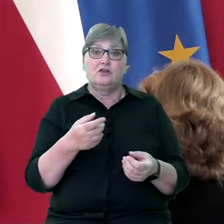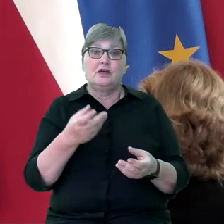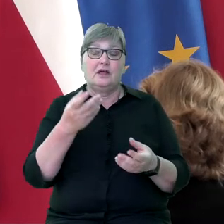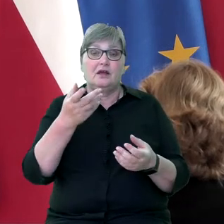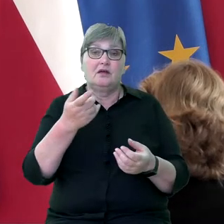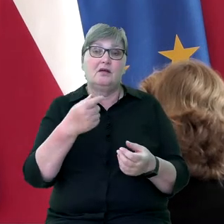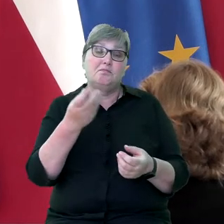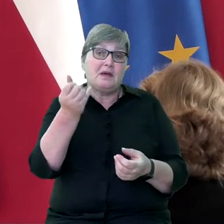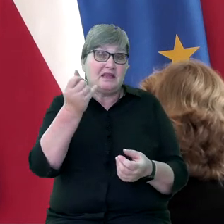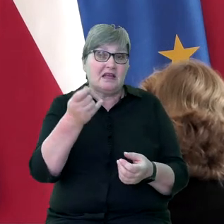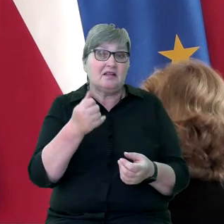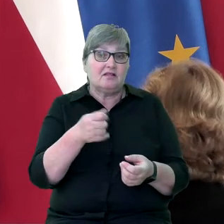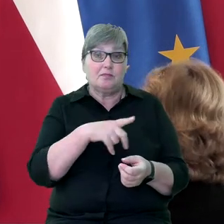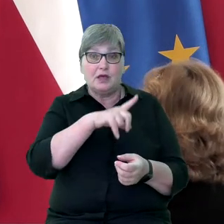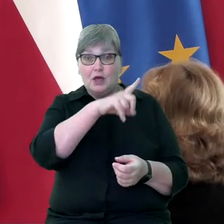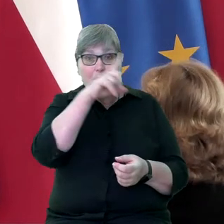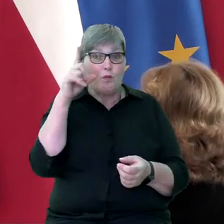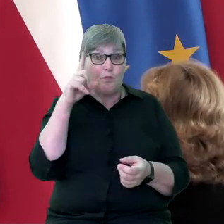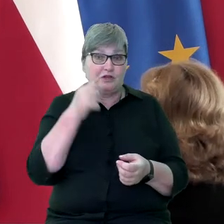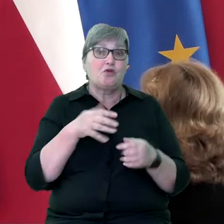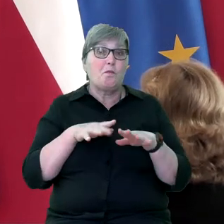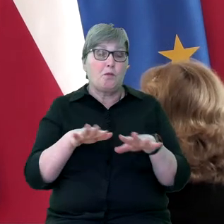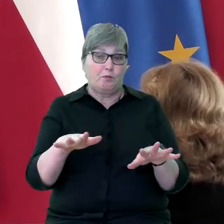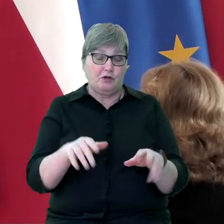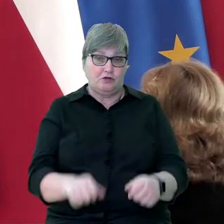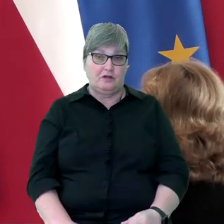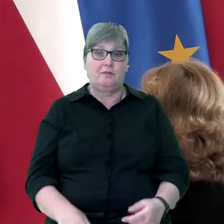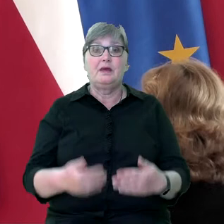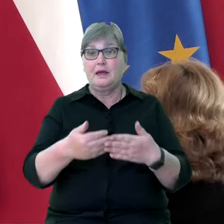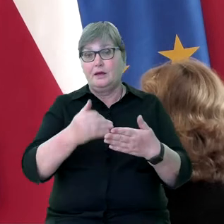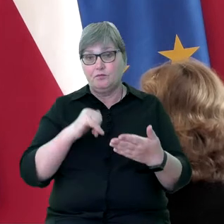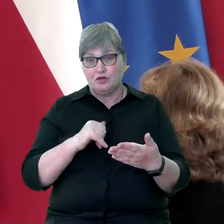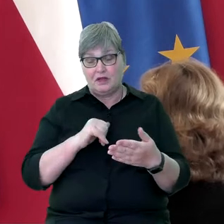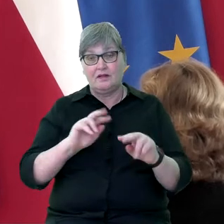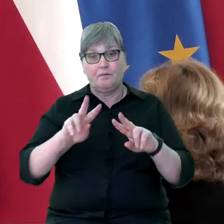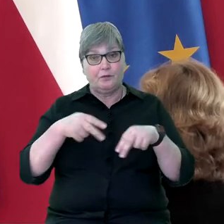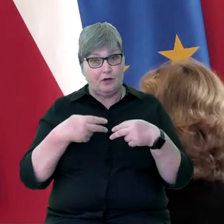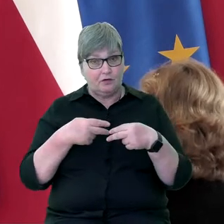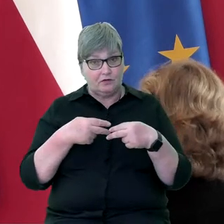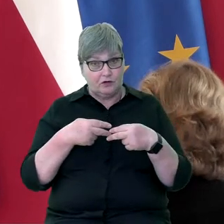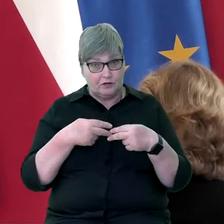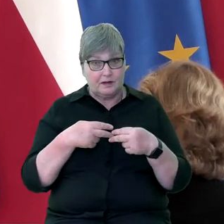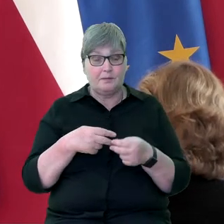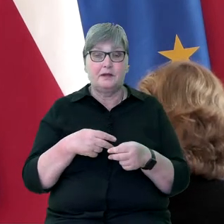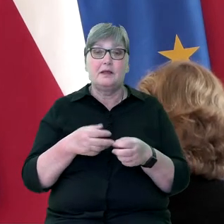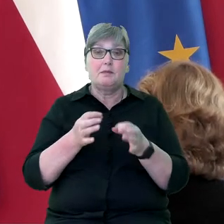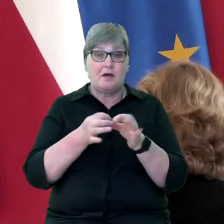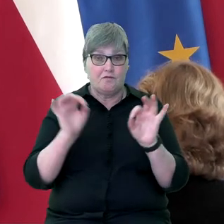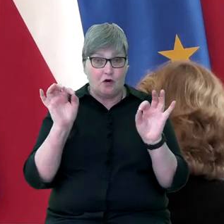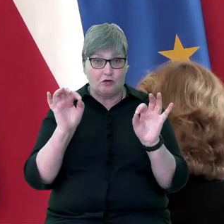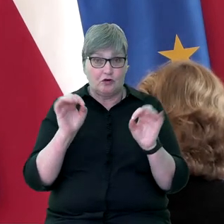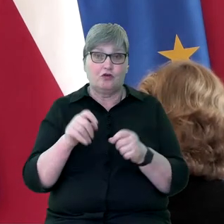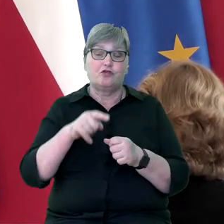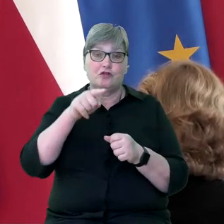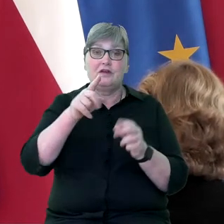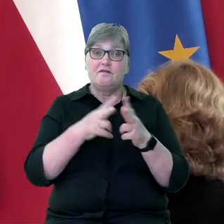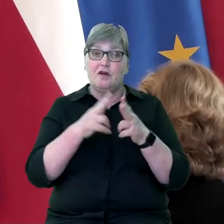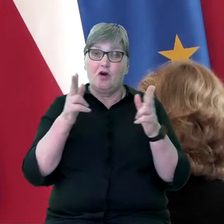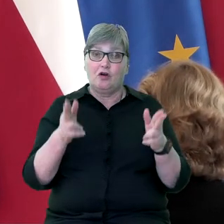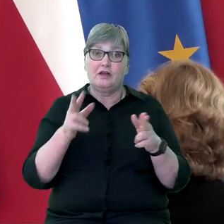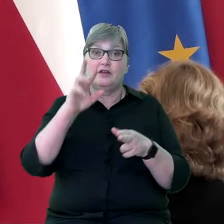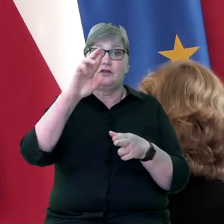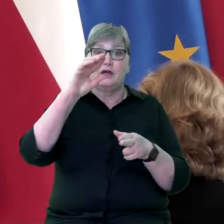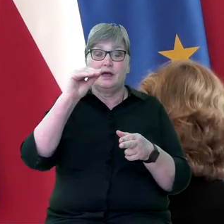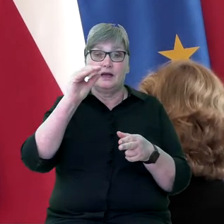Jeszcze przed odzyskaniem formalnie przez Polskę niepodległości w okresie regencji, Rada Regencyjna wydała pierwsze